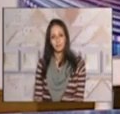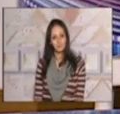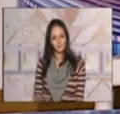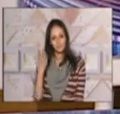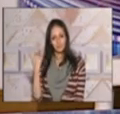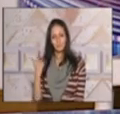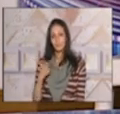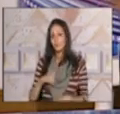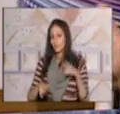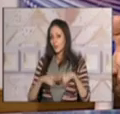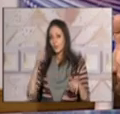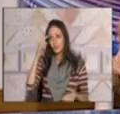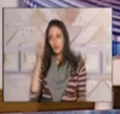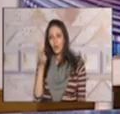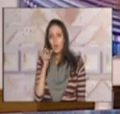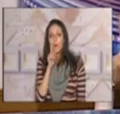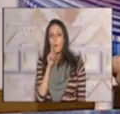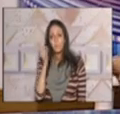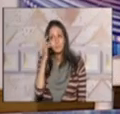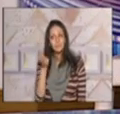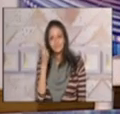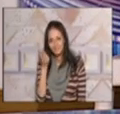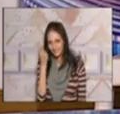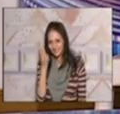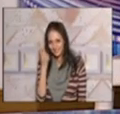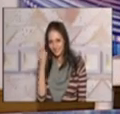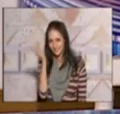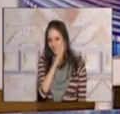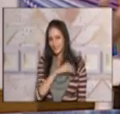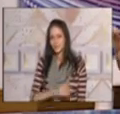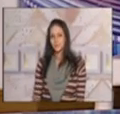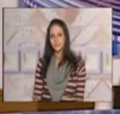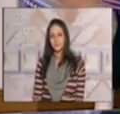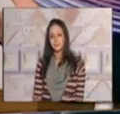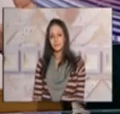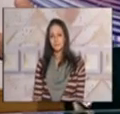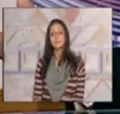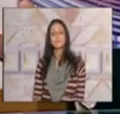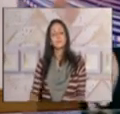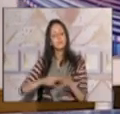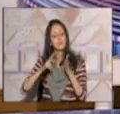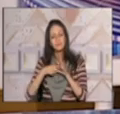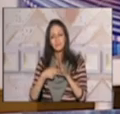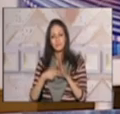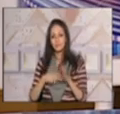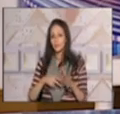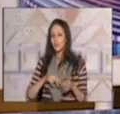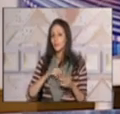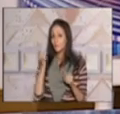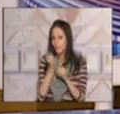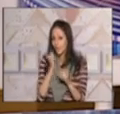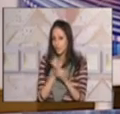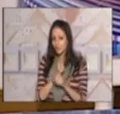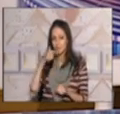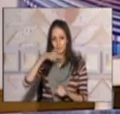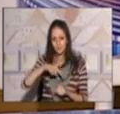الحاجه ام الاختراع. صحيح. فبيبتدوا يبتكروا افكار ويبتكروا حلول ازاي اوظف واطلع من الامكانات دي احسن ما يمكن. طيب. فيها طبعا في الفئات